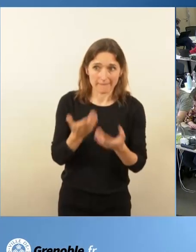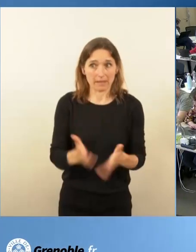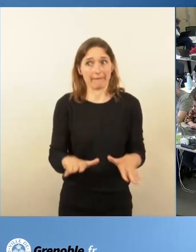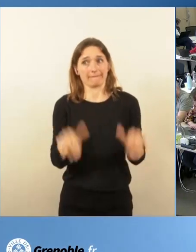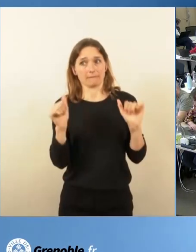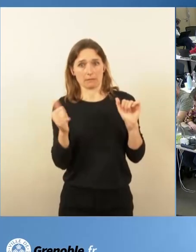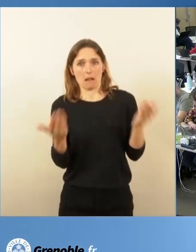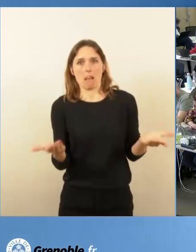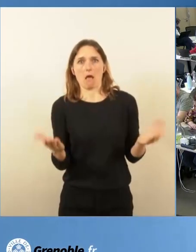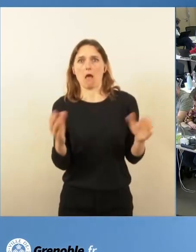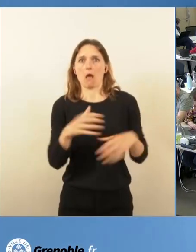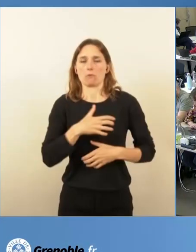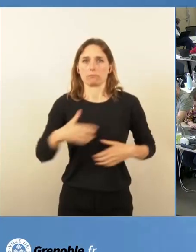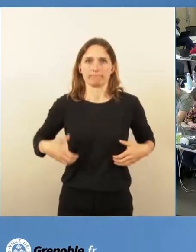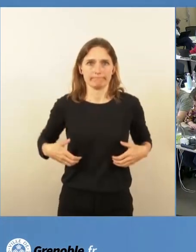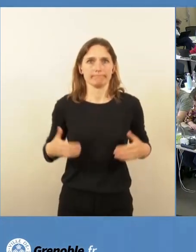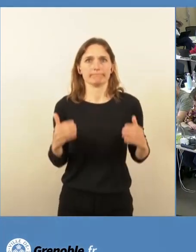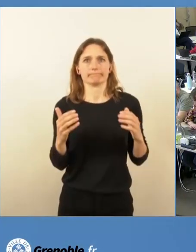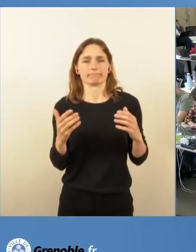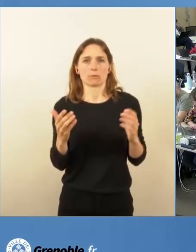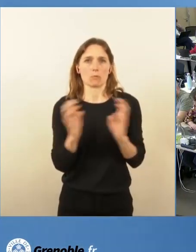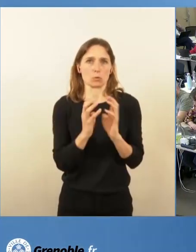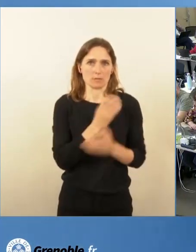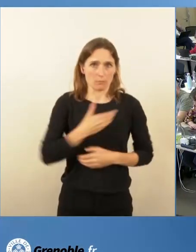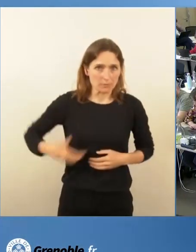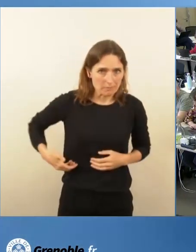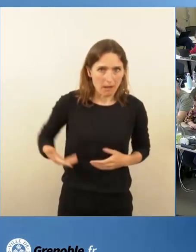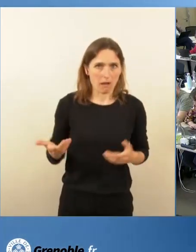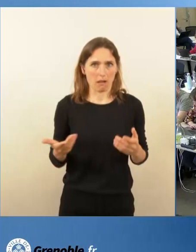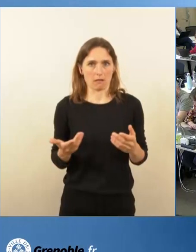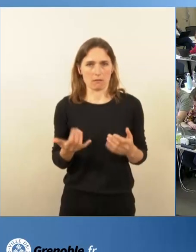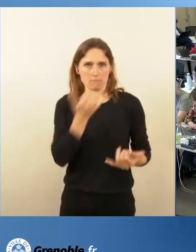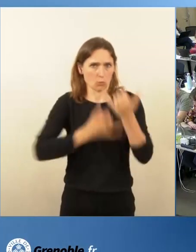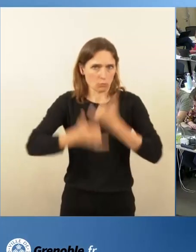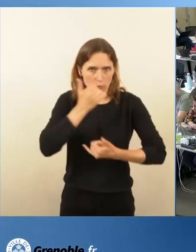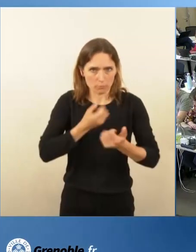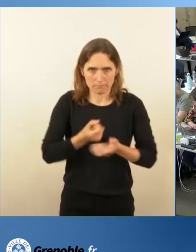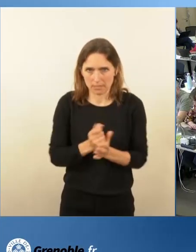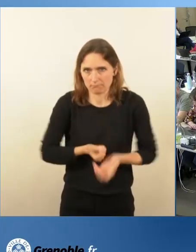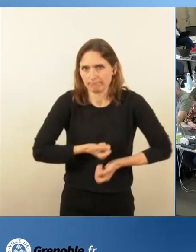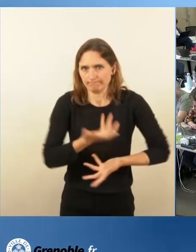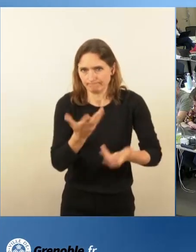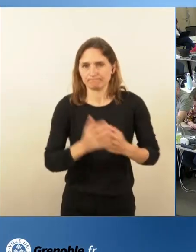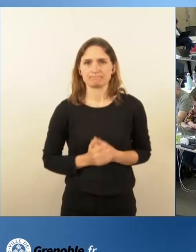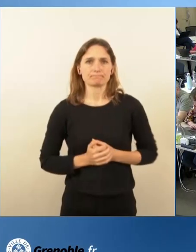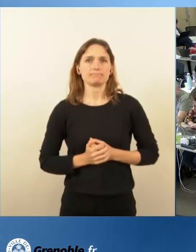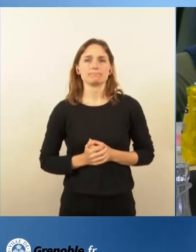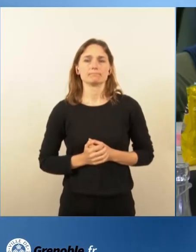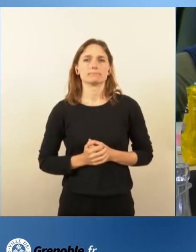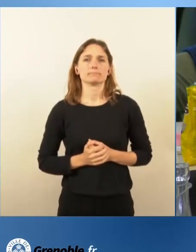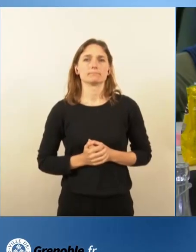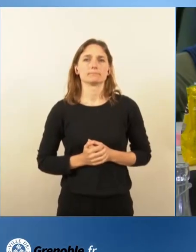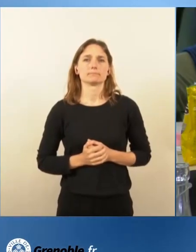de donner des informations qu'elles sont quelques fois pour certaines fausses pas tout évidemment alors